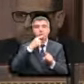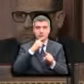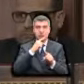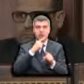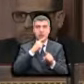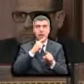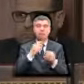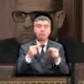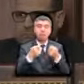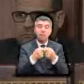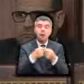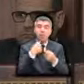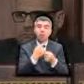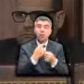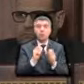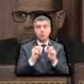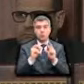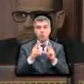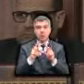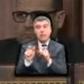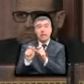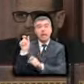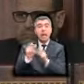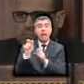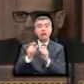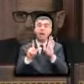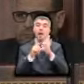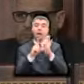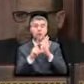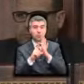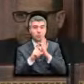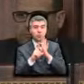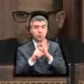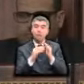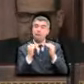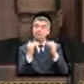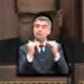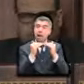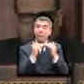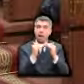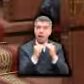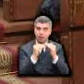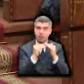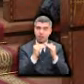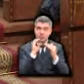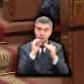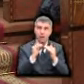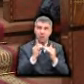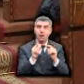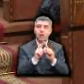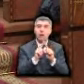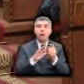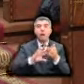ومشروع يجب مراعاه الجانب الحقوقي فيه، الجانب ديال الانصاف، الجانب ديال يعني رفع الغبن